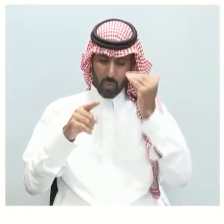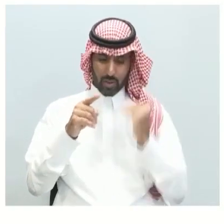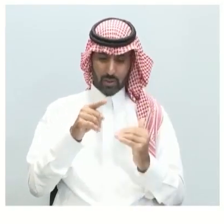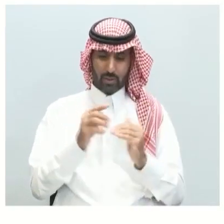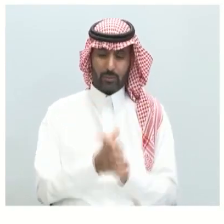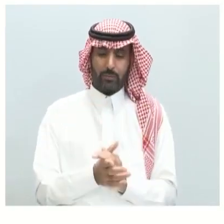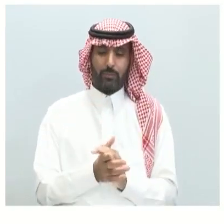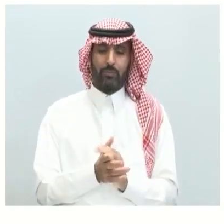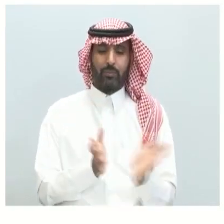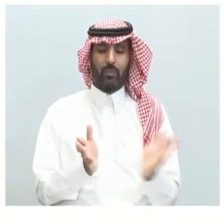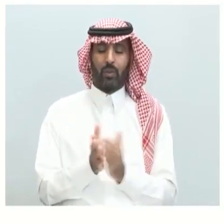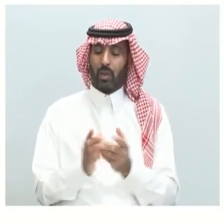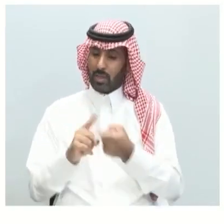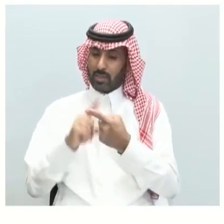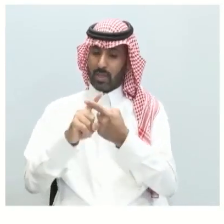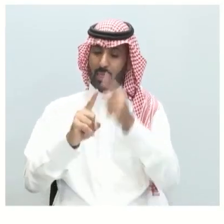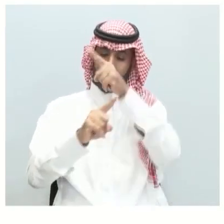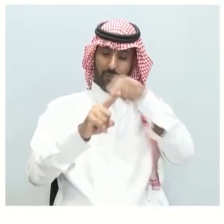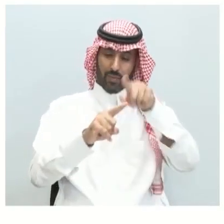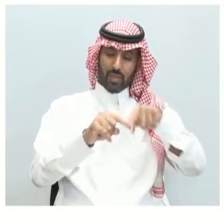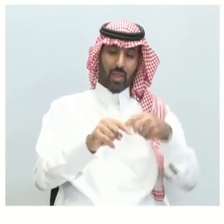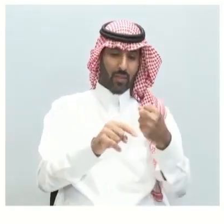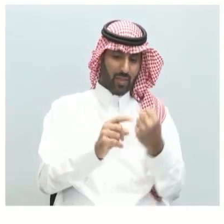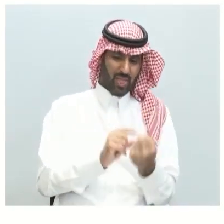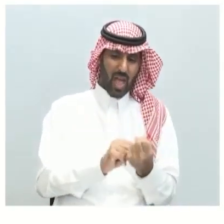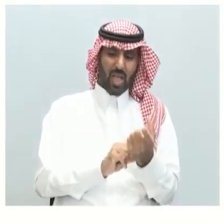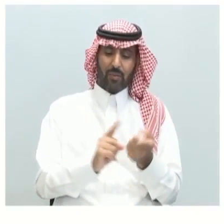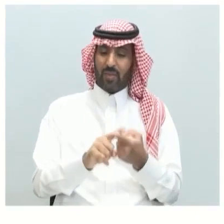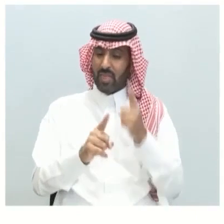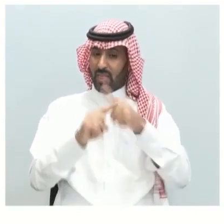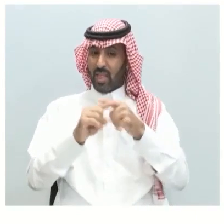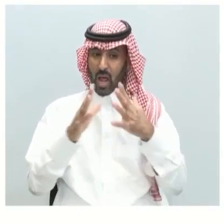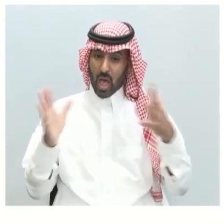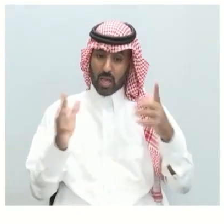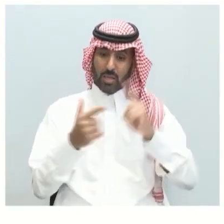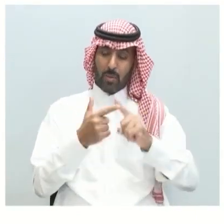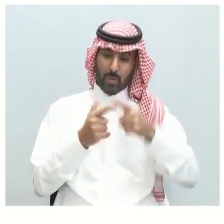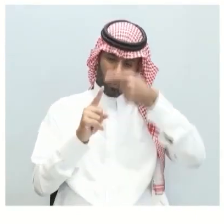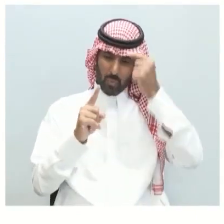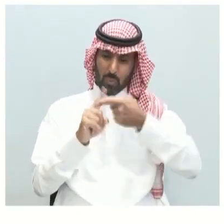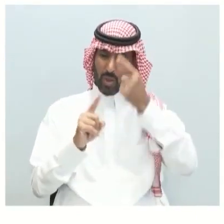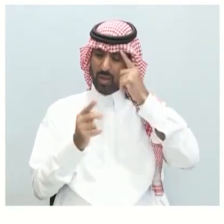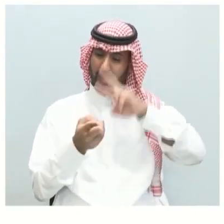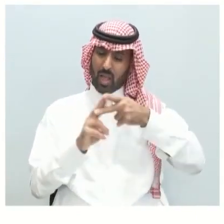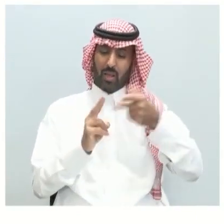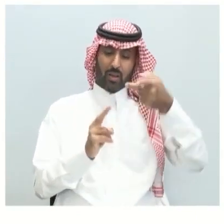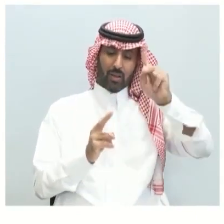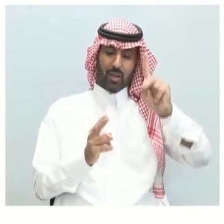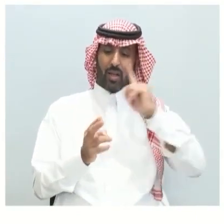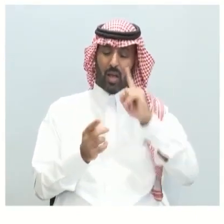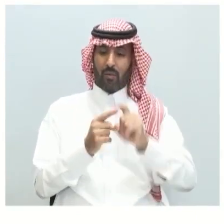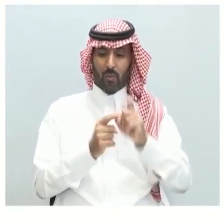لذلك اذا هو حاصل ضرب الضغط في الحجم مقسوما على درجه الحراره لابد ان تكون درجه الحراره بالكلفن لمقدار محدد من